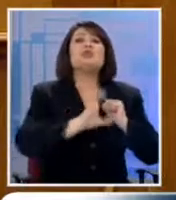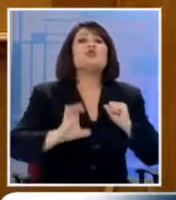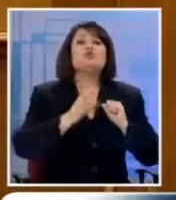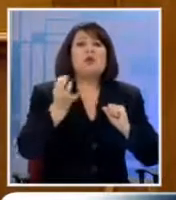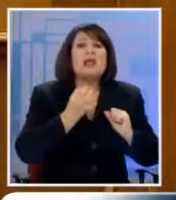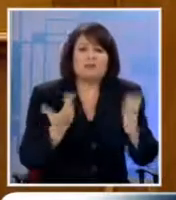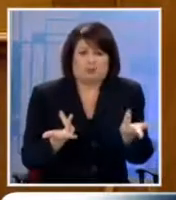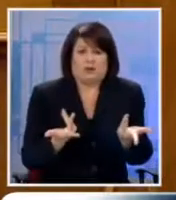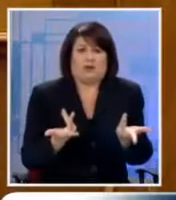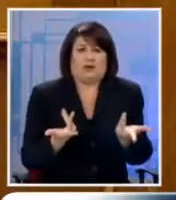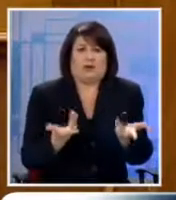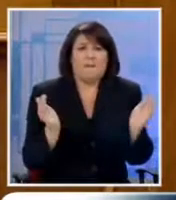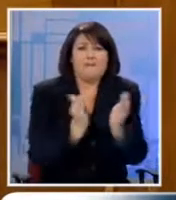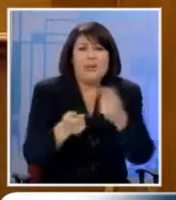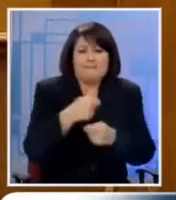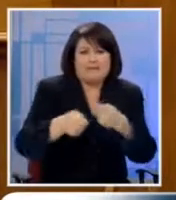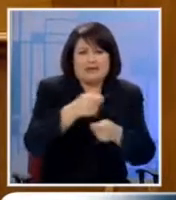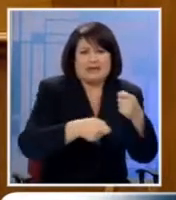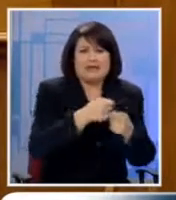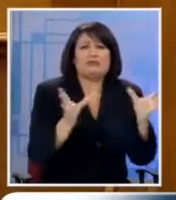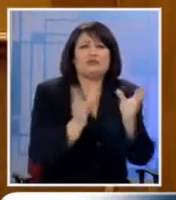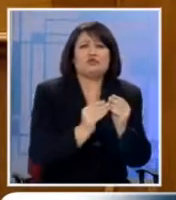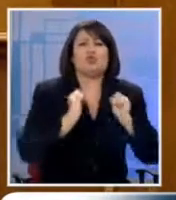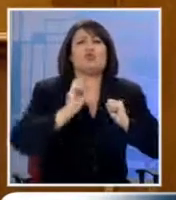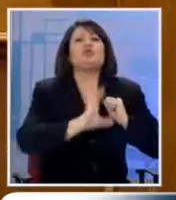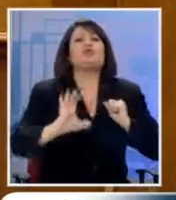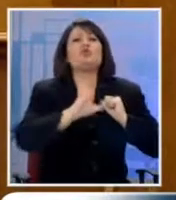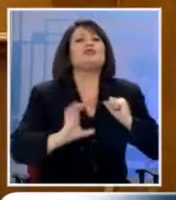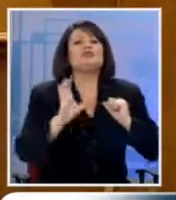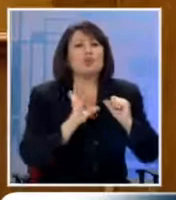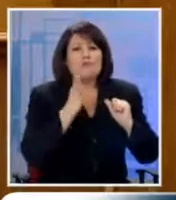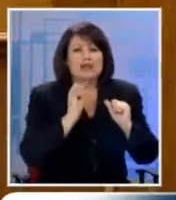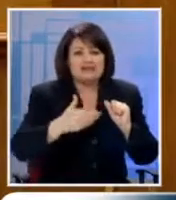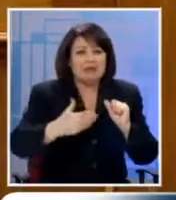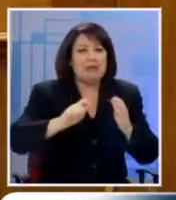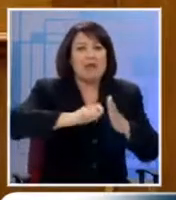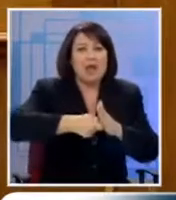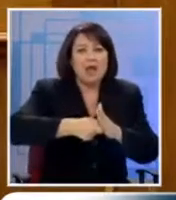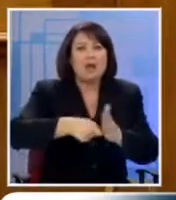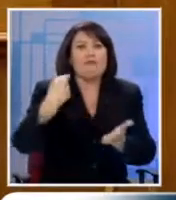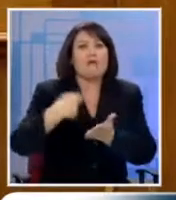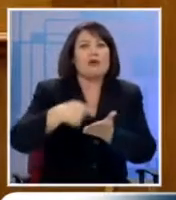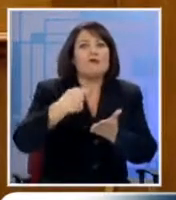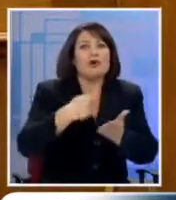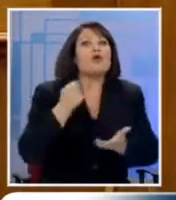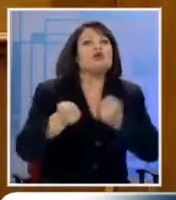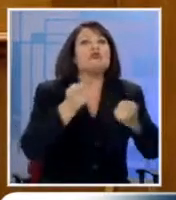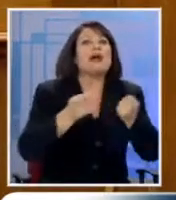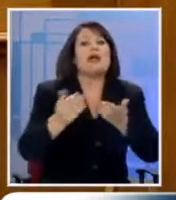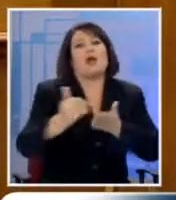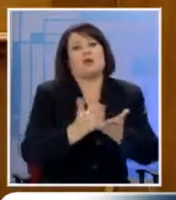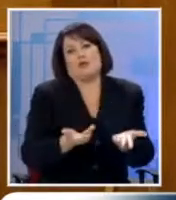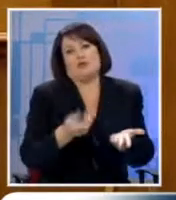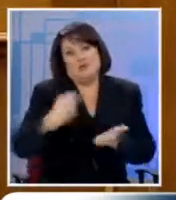κυβέρνηση, όταν οι μικρομεσαίες επιχειρήσεις του τουρισμού ακροβατούν ανάμεσα στο κλείσιμο και στο φοροκυνηγητό, σε ένα άδικο